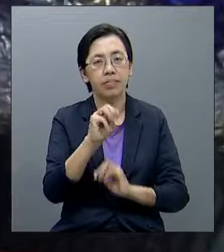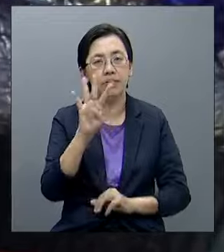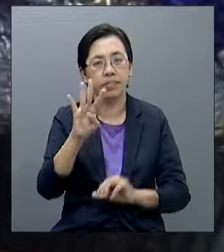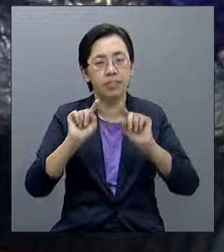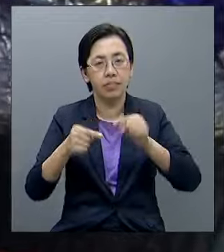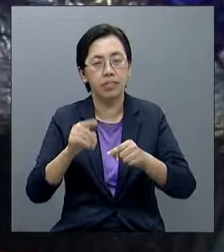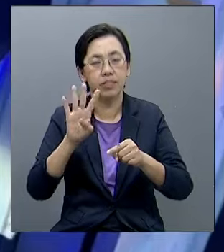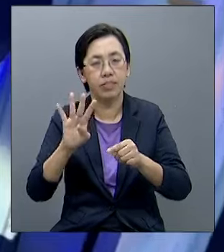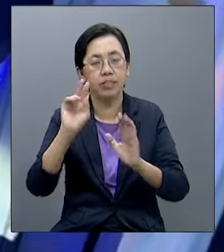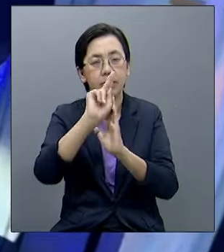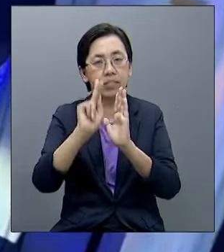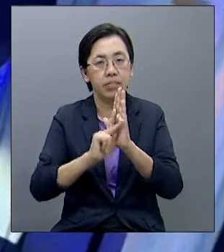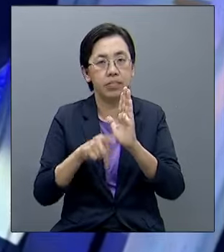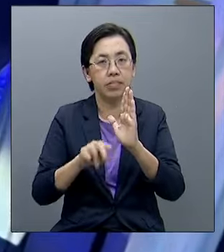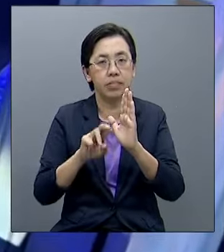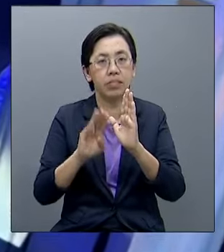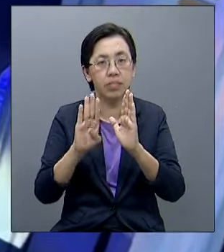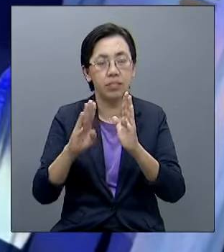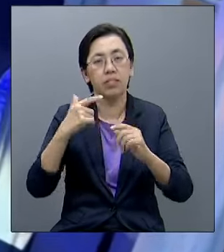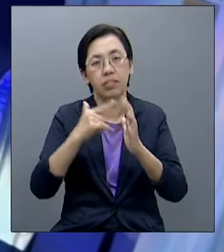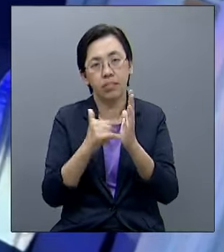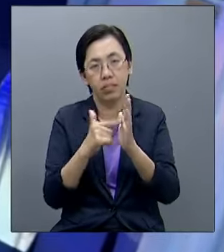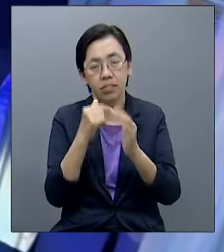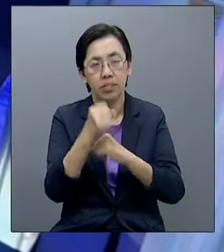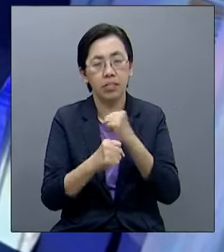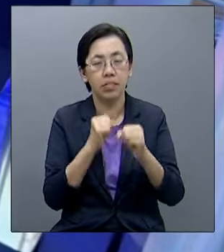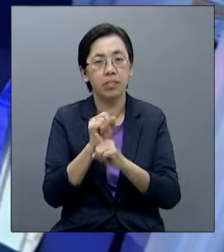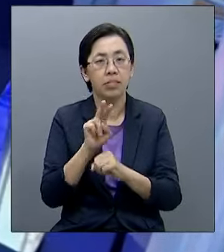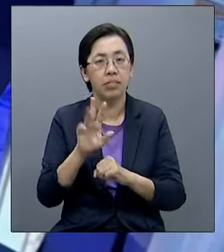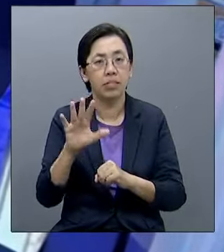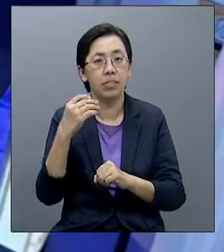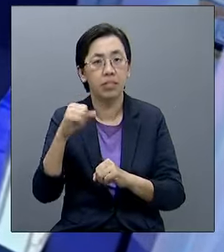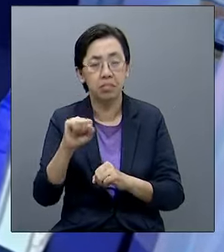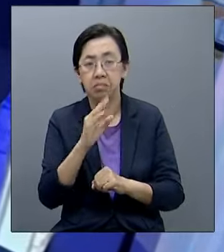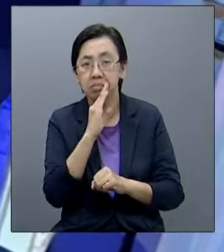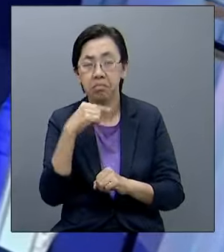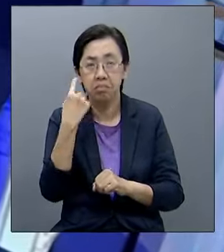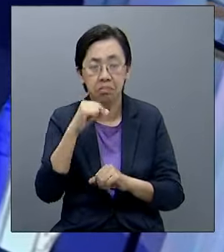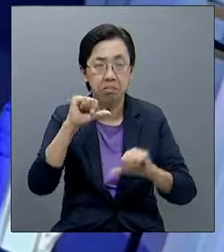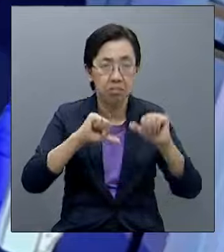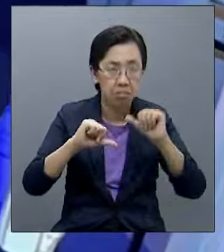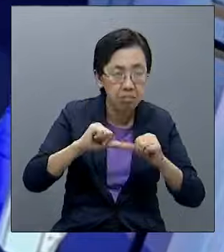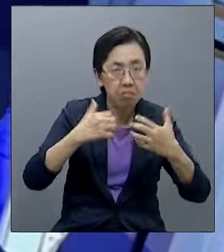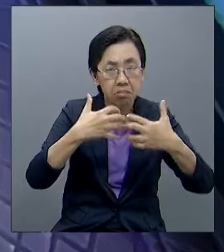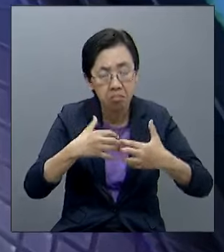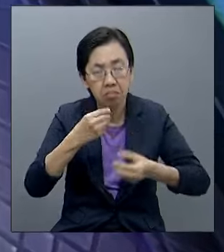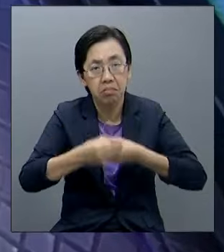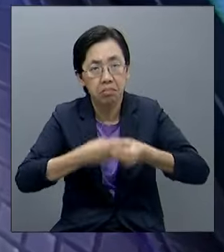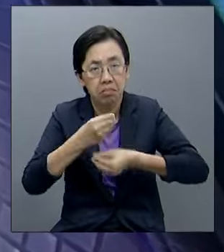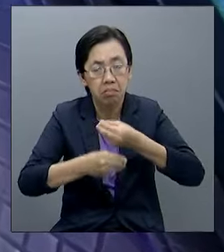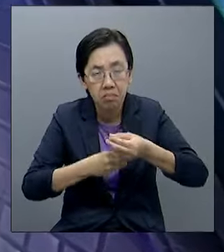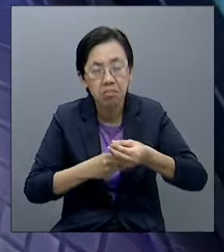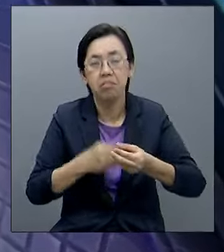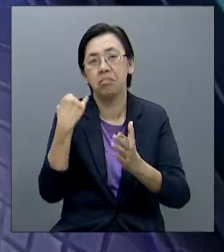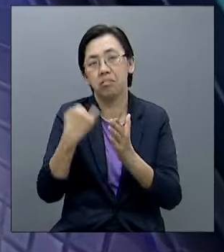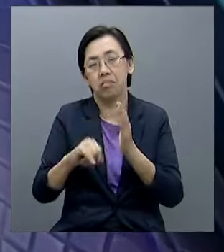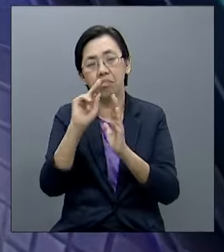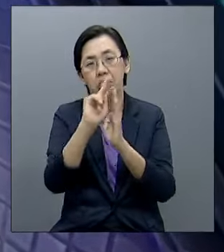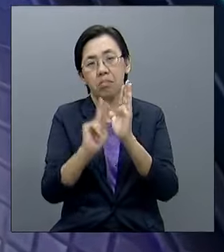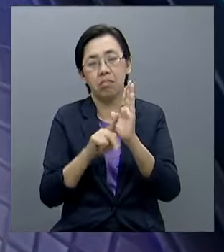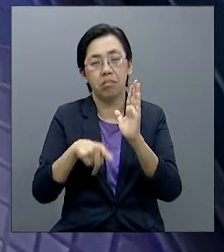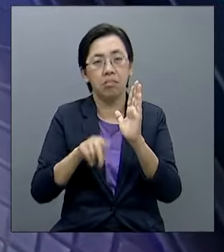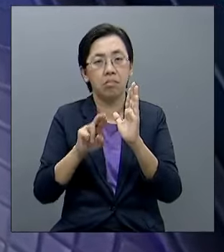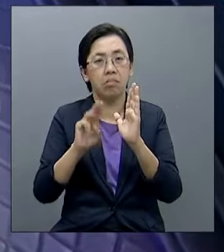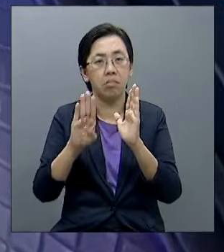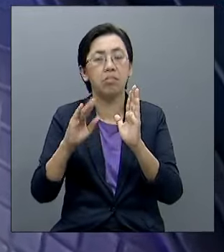แห่งพระราชบัญญัติยาปี2510ค่ะผู้ผลิตหรือขายเพื่อนำไปเสพจะมีความผิดตามพ.ร.บ.ยานะ